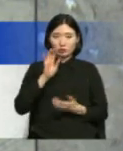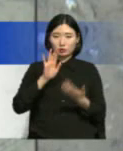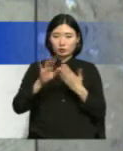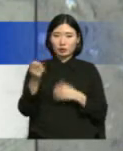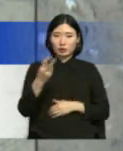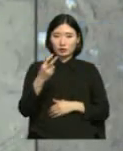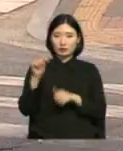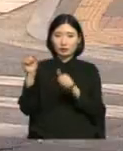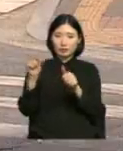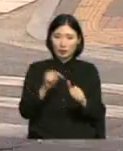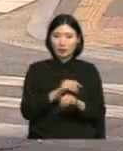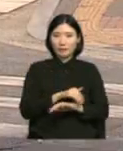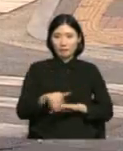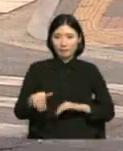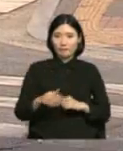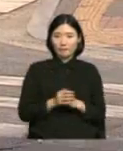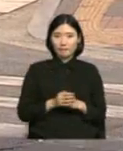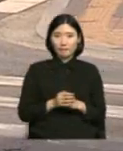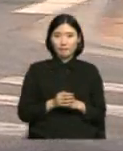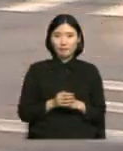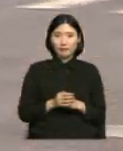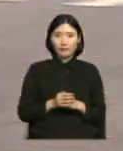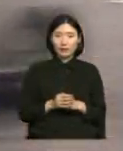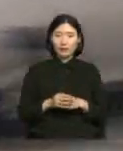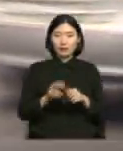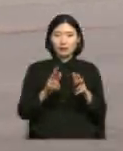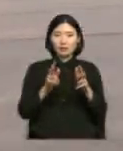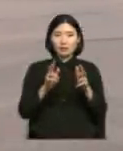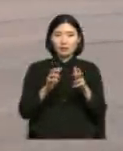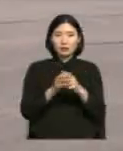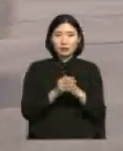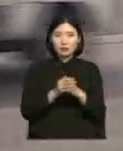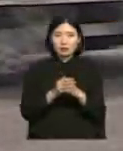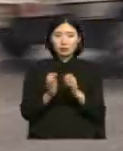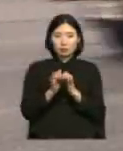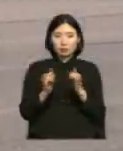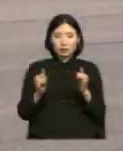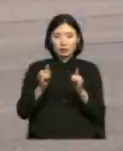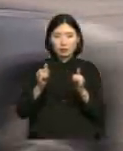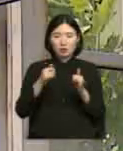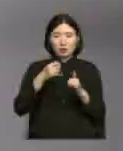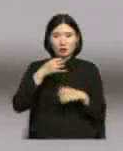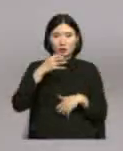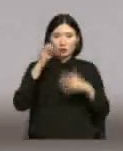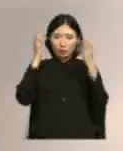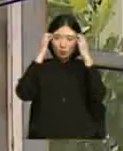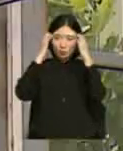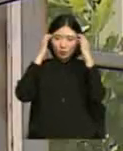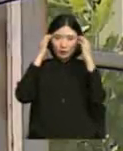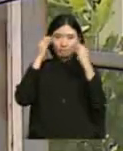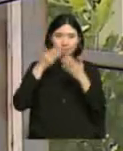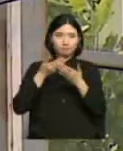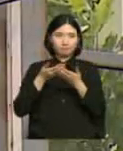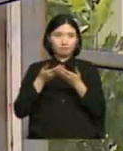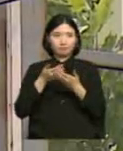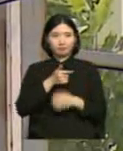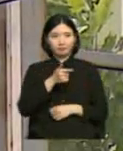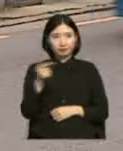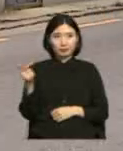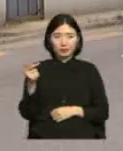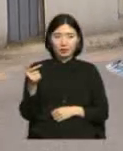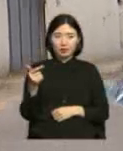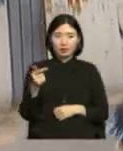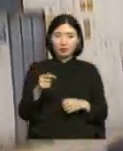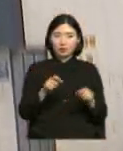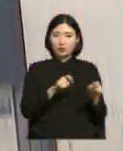조치할 예정입니다. 강수정 의원은 사업 장기화로 주민들의 피로감이 쌓여가고 있다며 지연 이유에 대해 집행부에